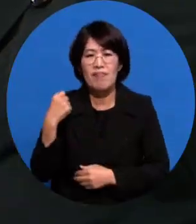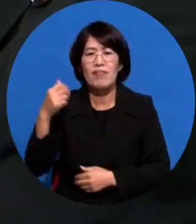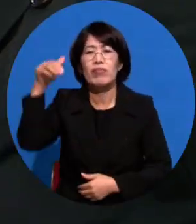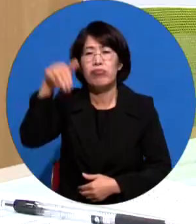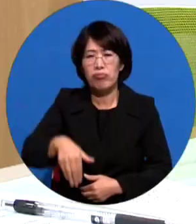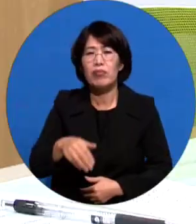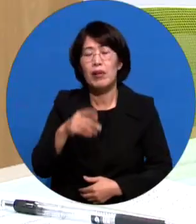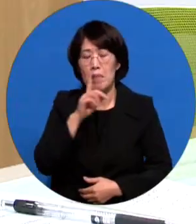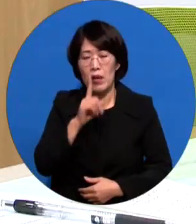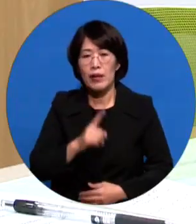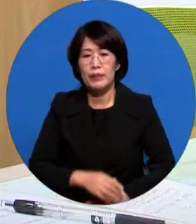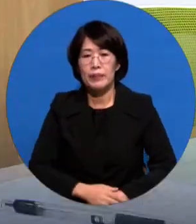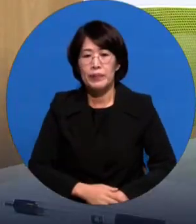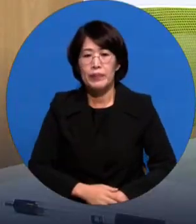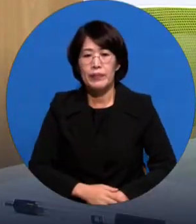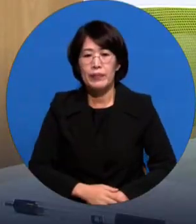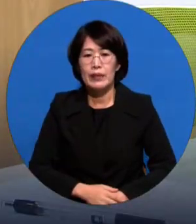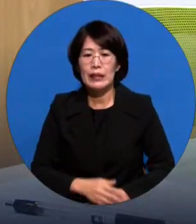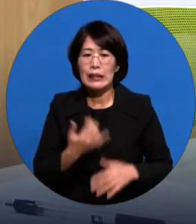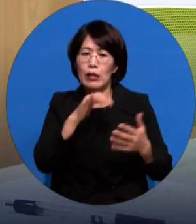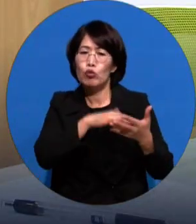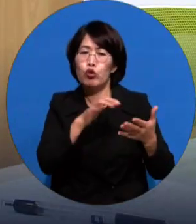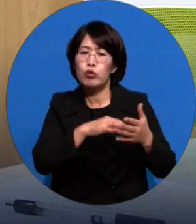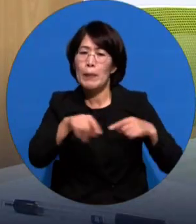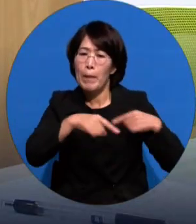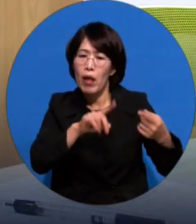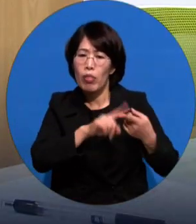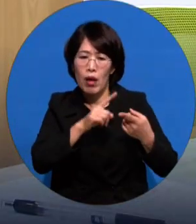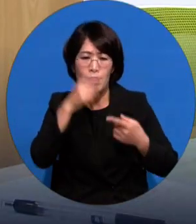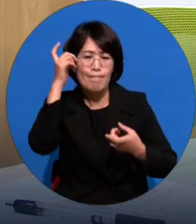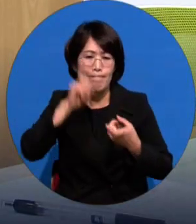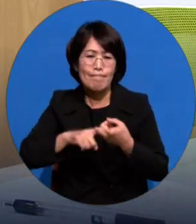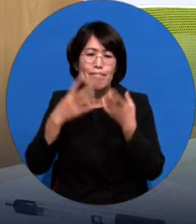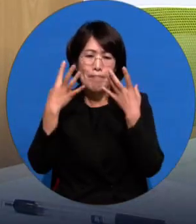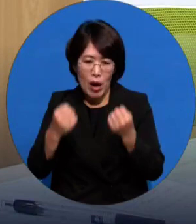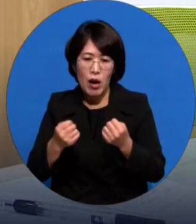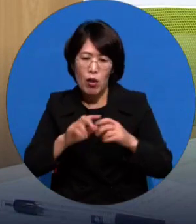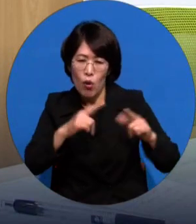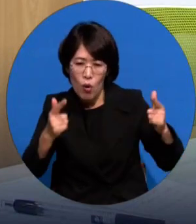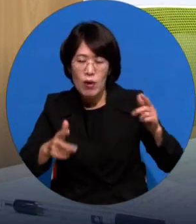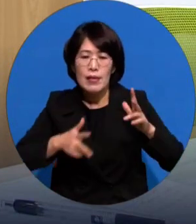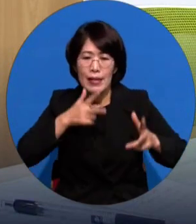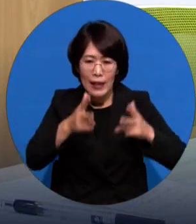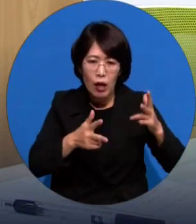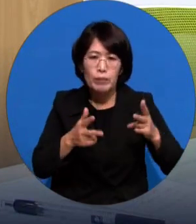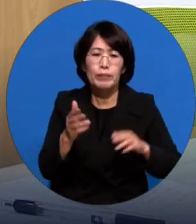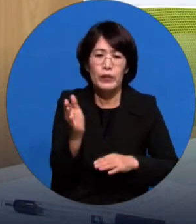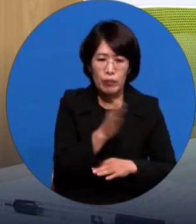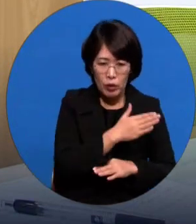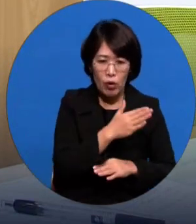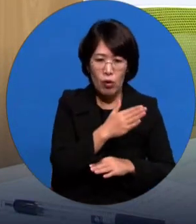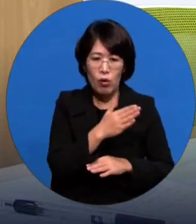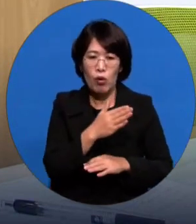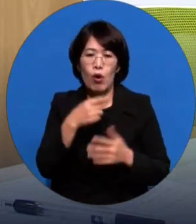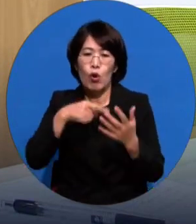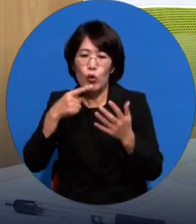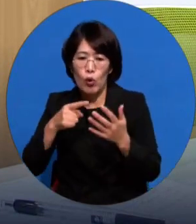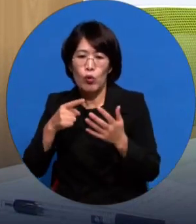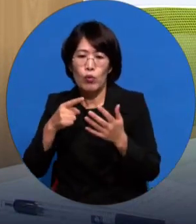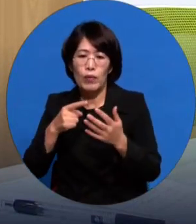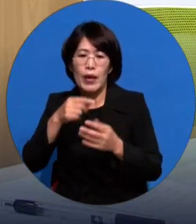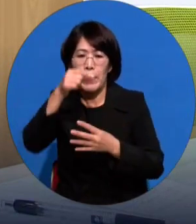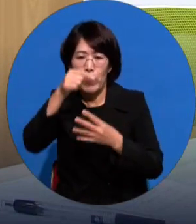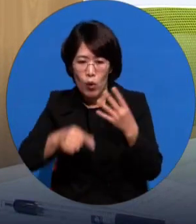받아왔습니다. 인구정책에 대해서 굉장히 이제 관심을 가지고 여러 가지 산업적인 기반뿐만 아니라 또